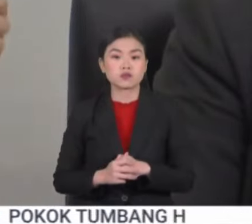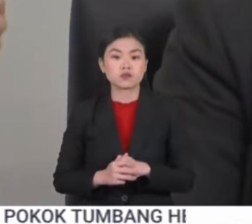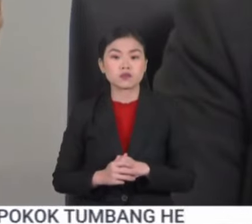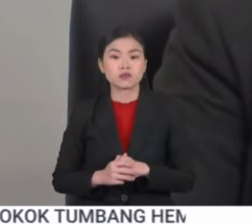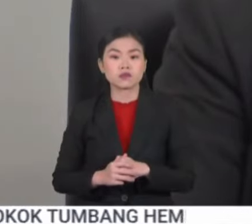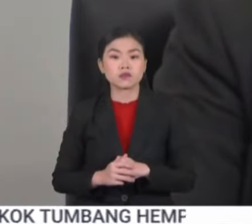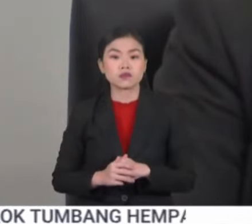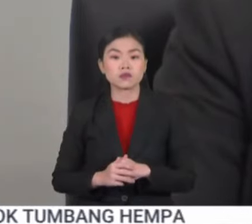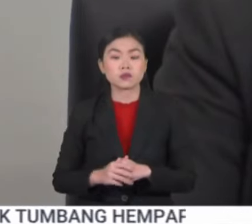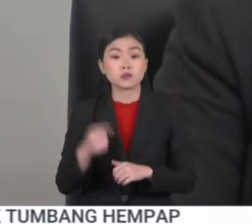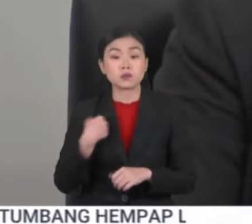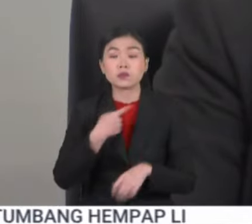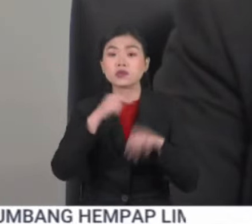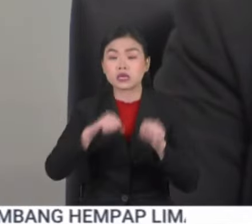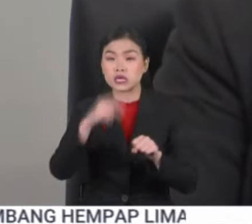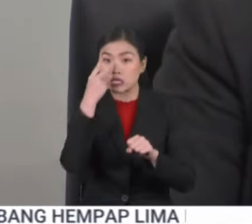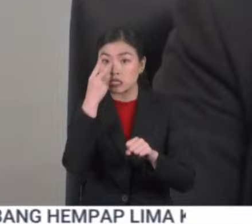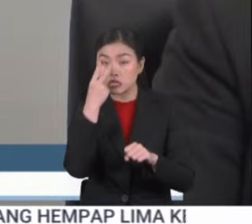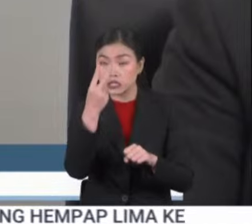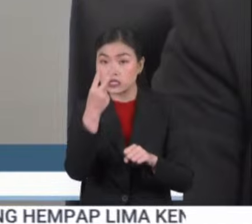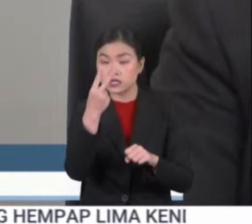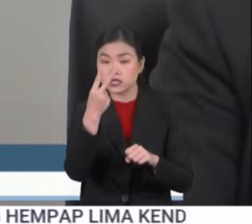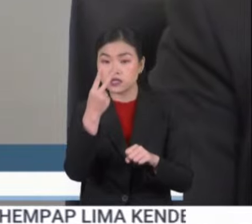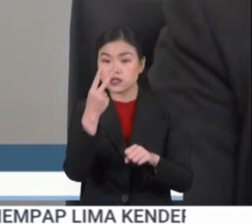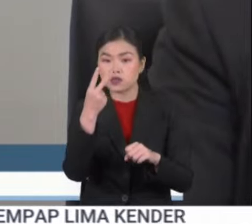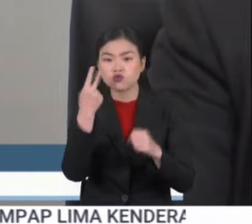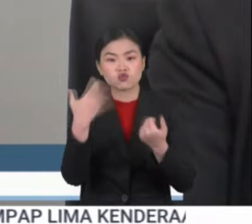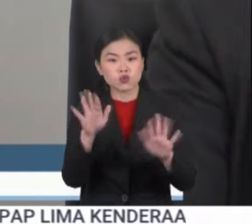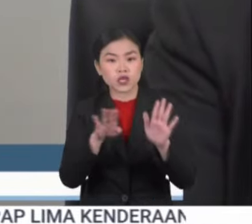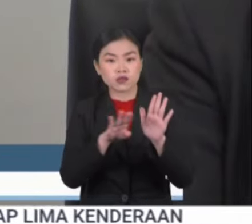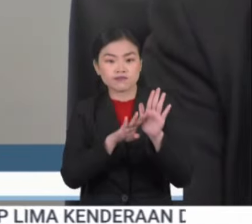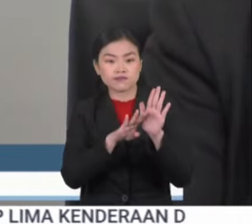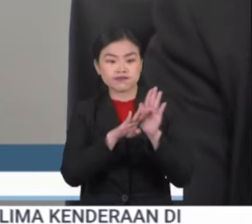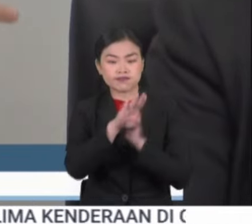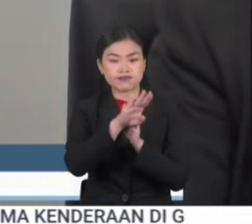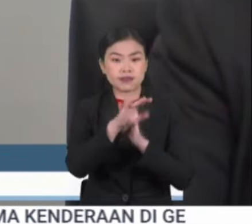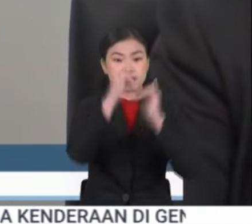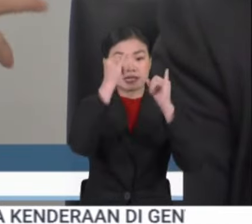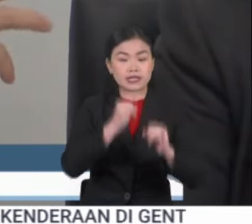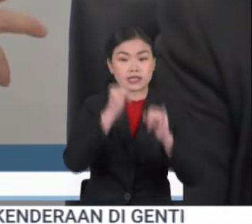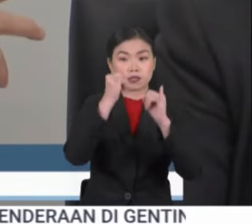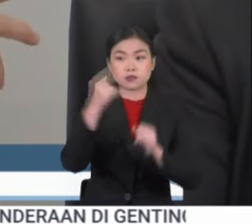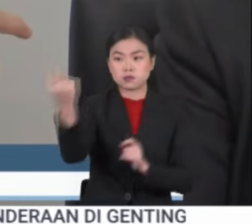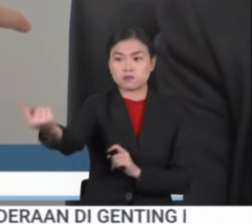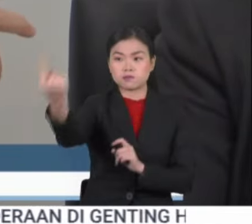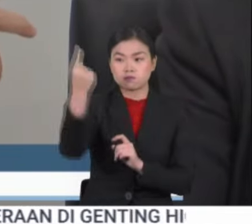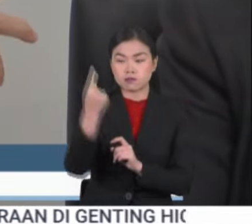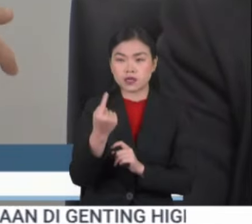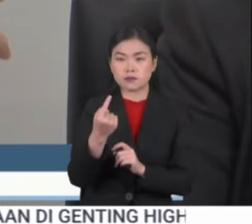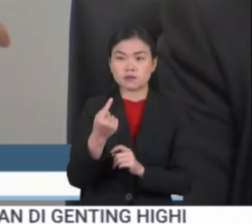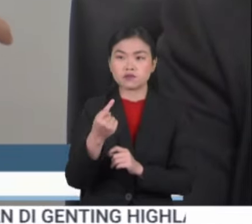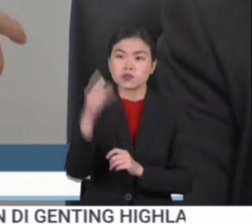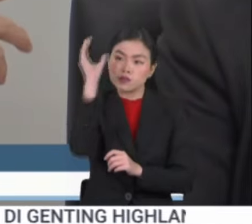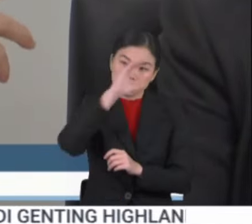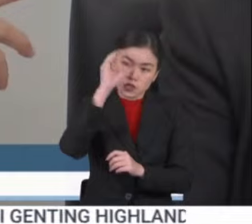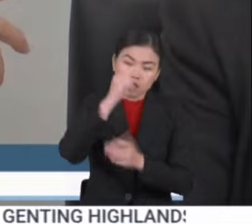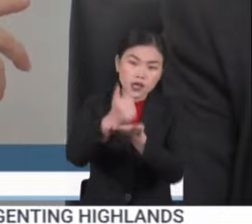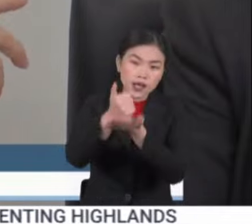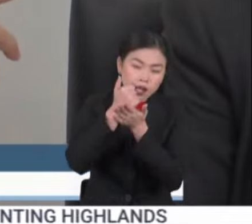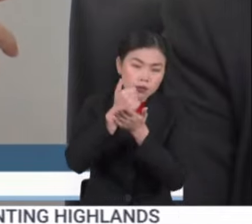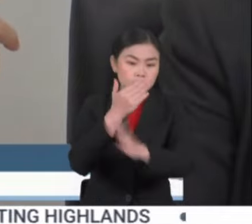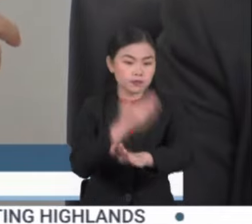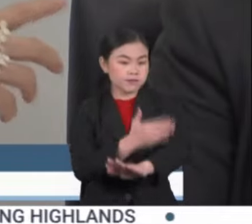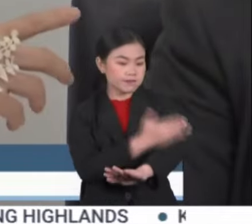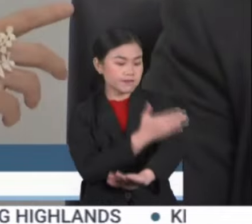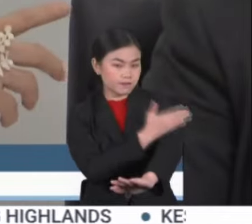kita dapat katakan bahawa sekarang ini terdapat peningkatan jumlah individu yang tampil mendapat rawatan dan pemulihan